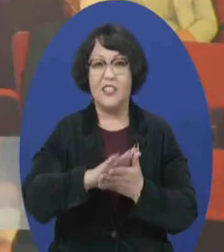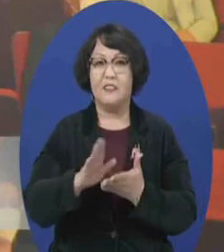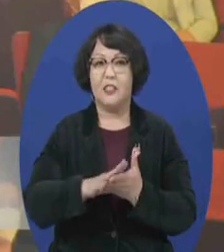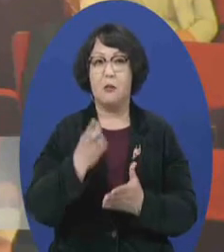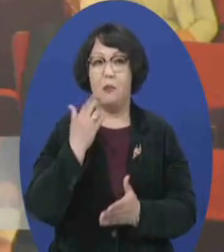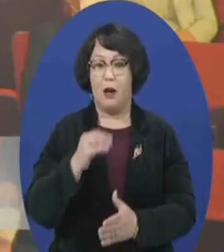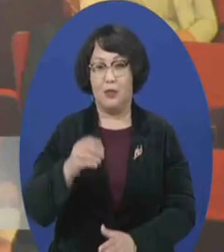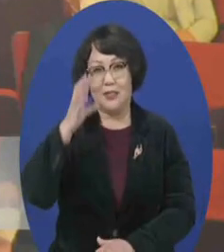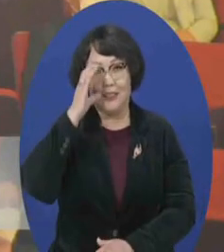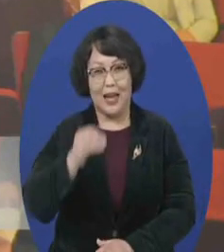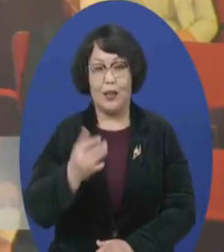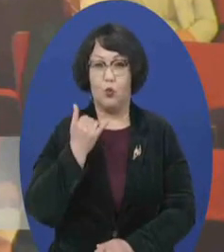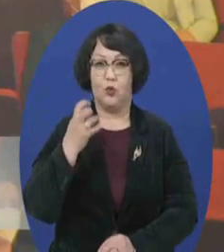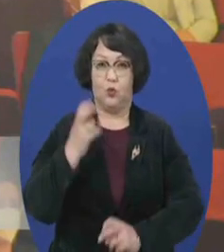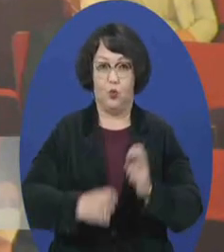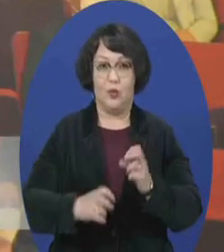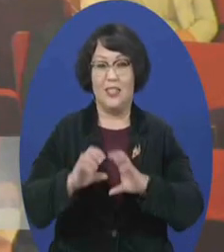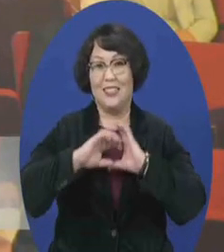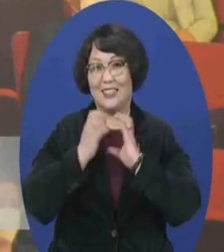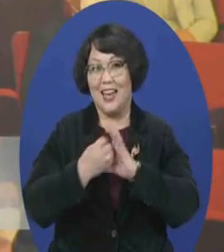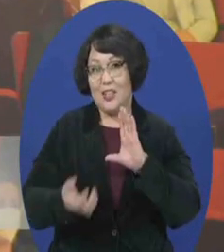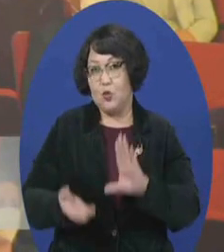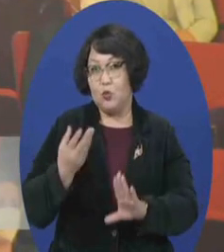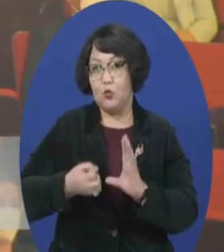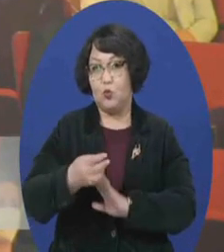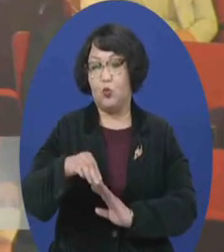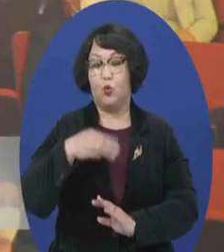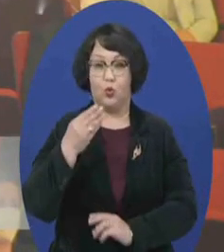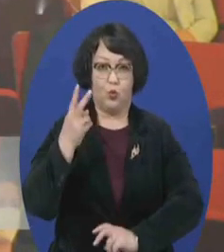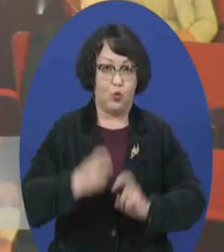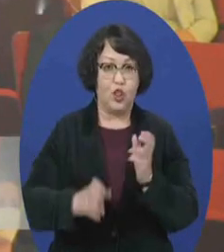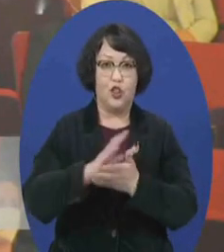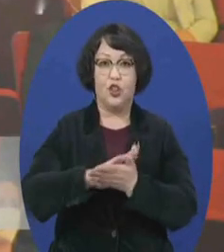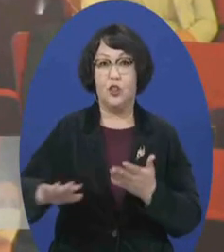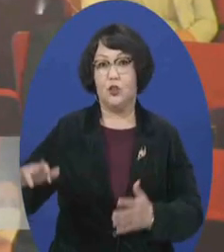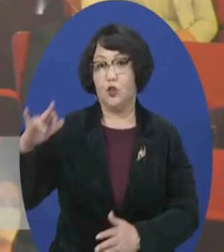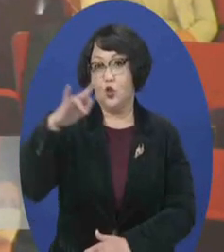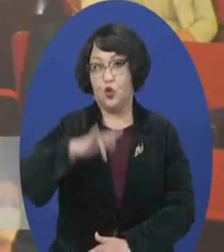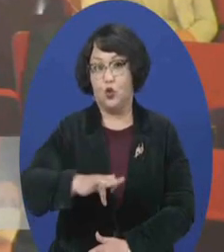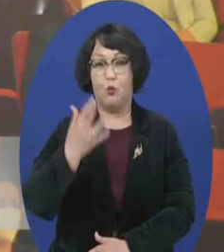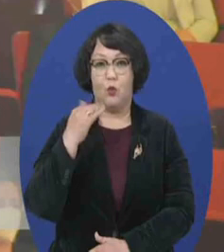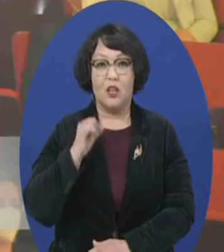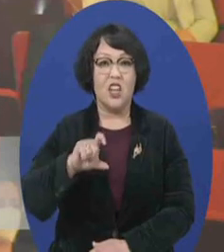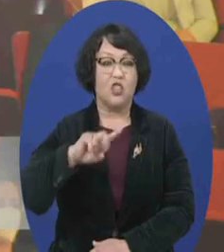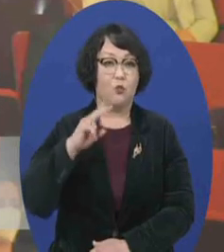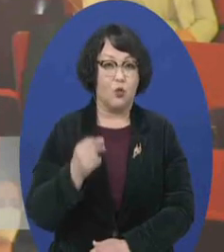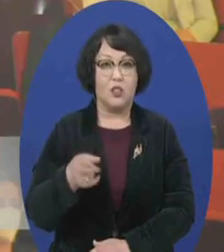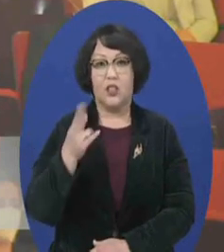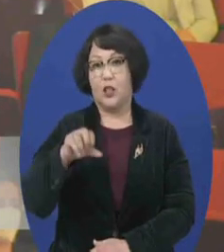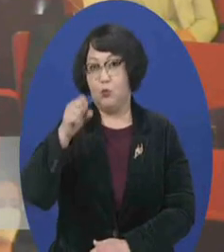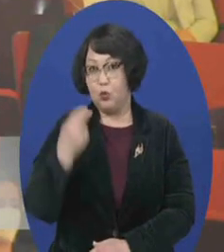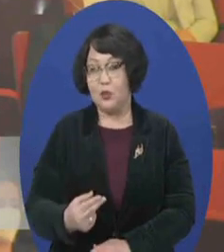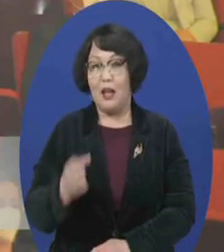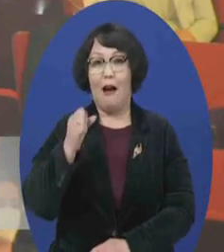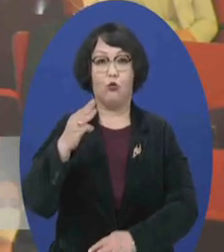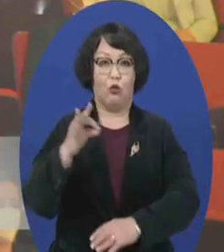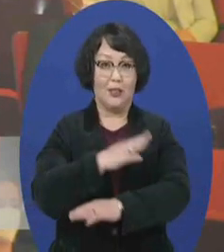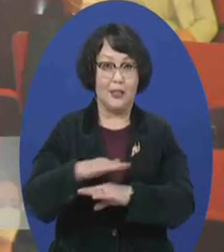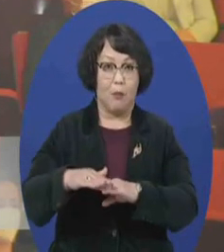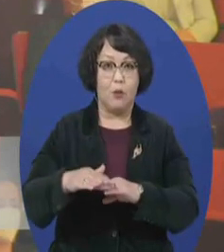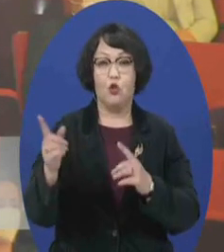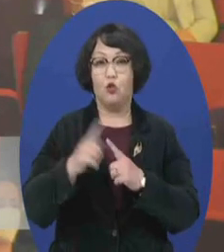саарал усны үйлдвэр, сайжруулсан түлшний үйлдвэр, шинэ сонгосны буудал, эрчим хүч, дэд бүтэц,